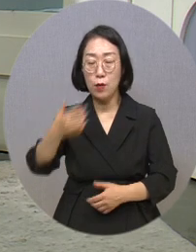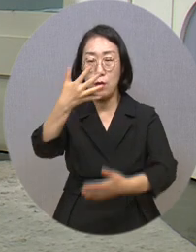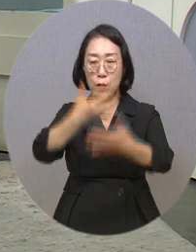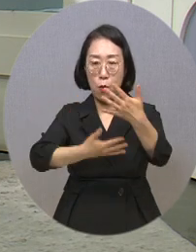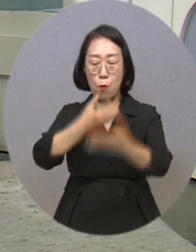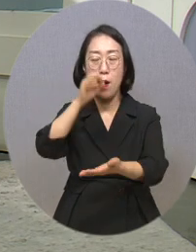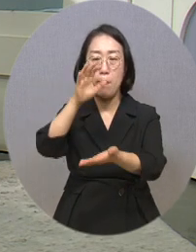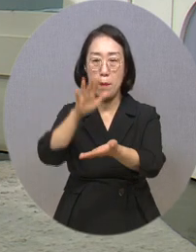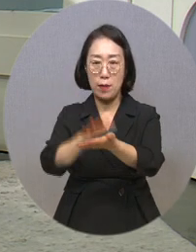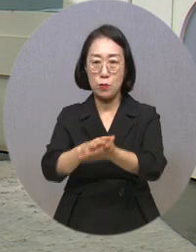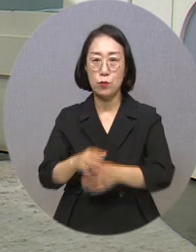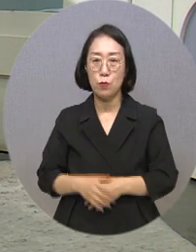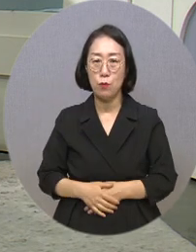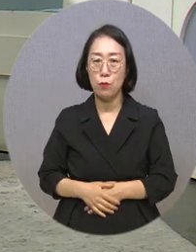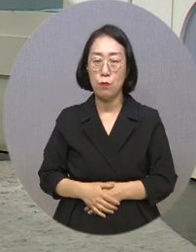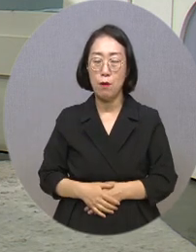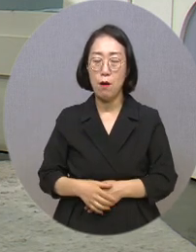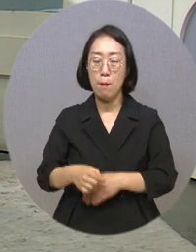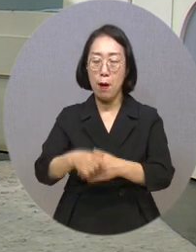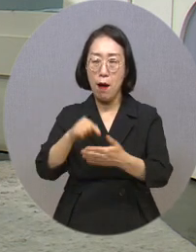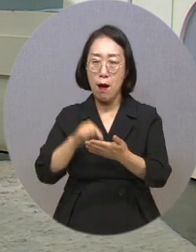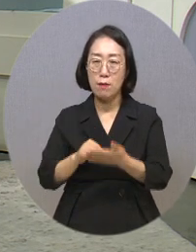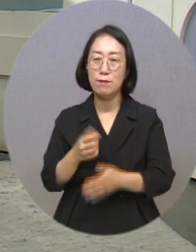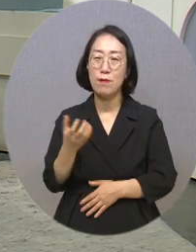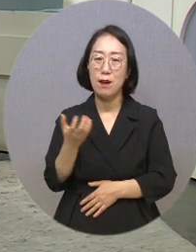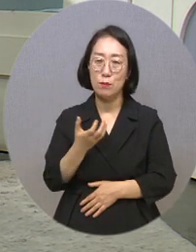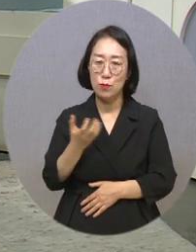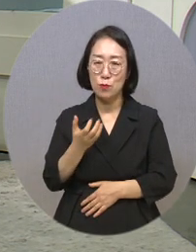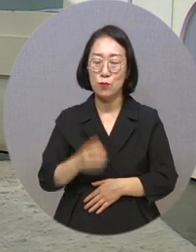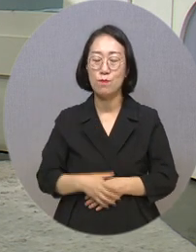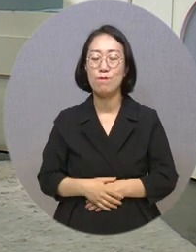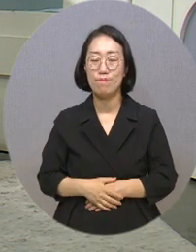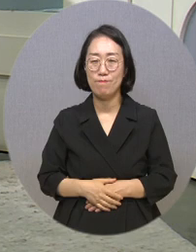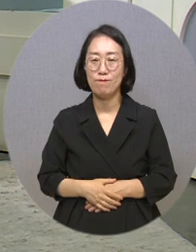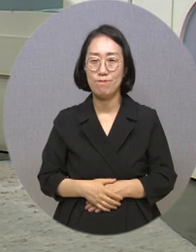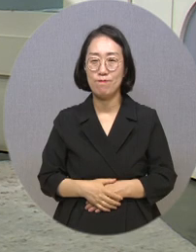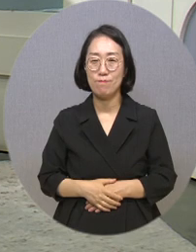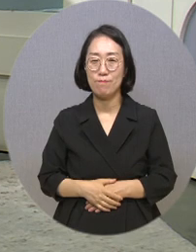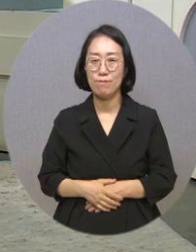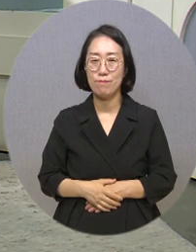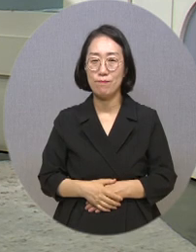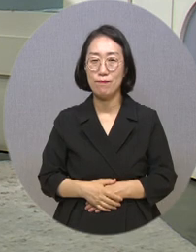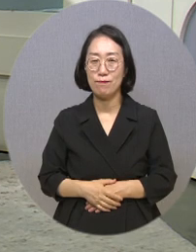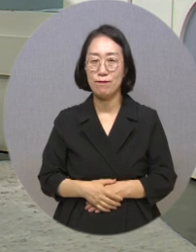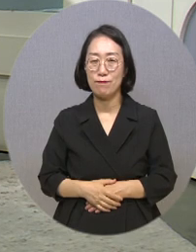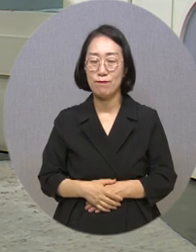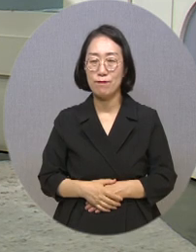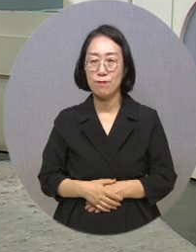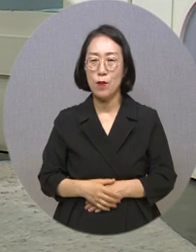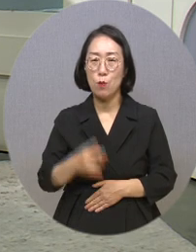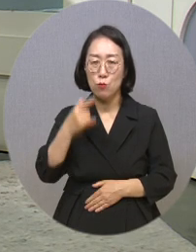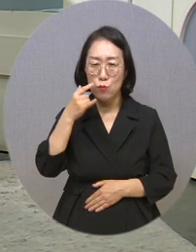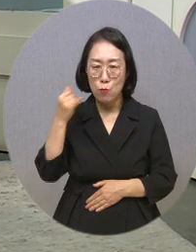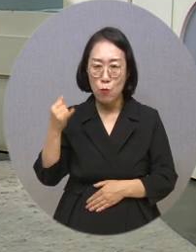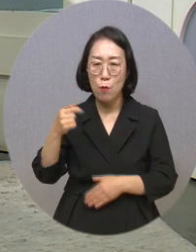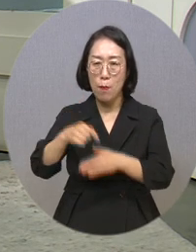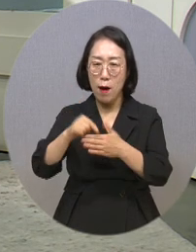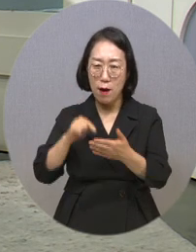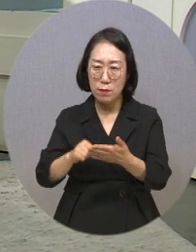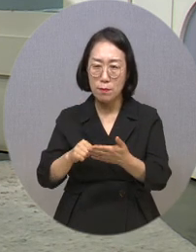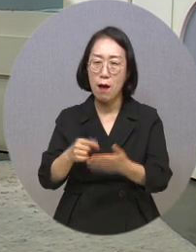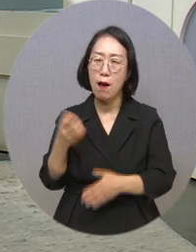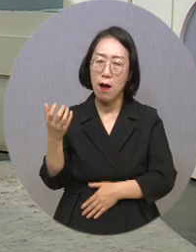네. 굉장히 가슴이 뭉클해지고 예, 참 예, 그 부모들은 마음이 안